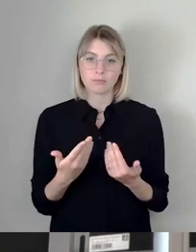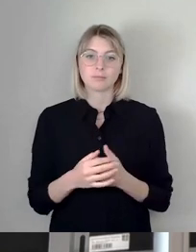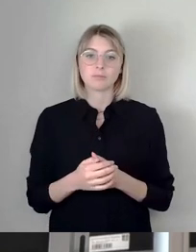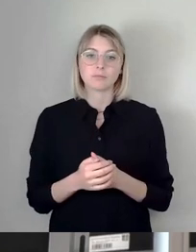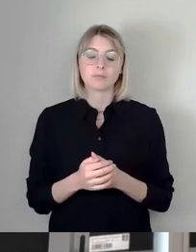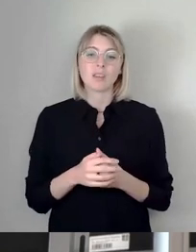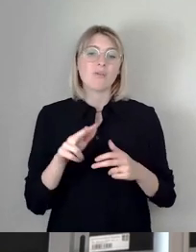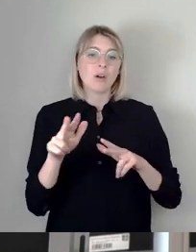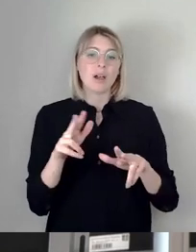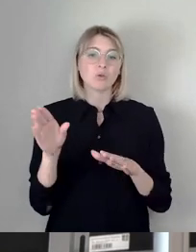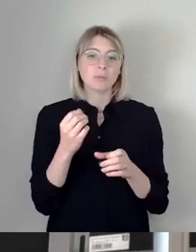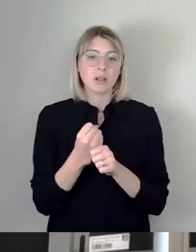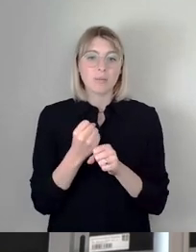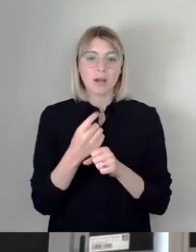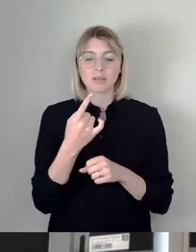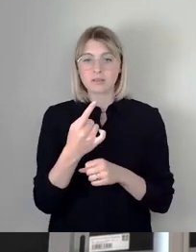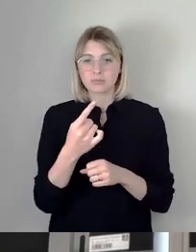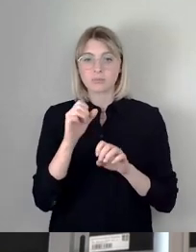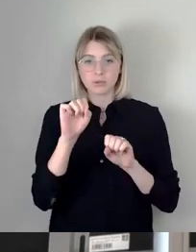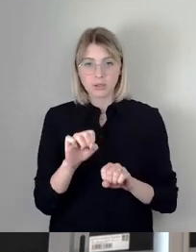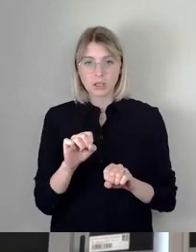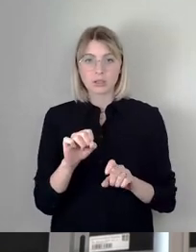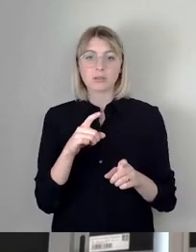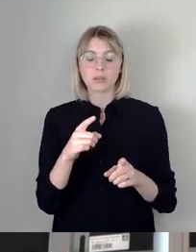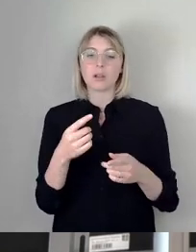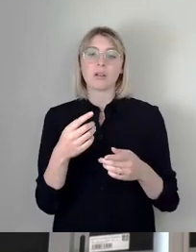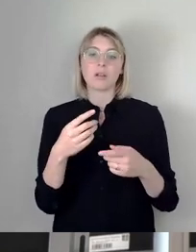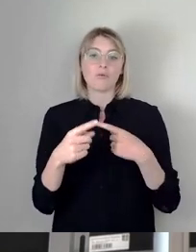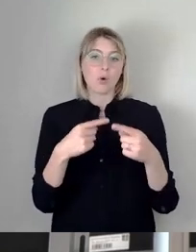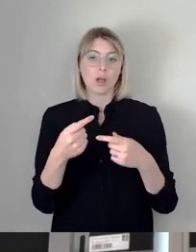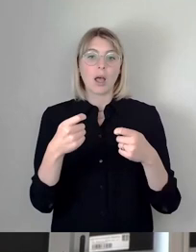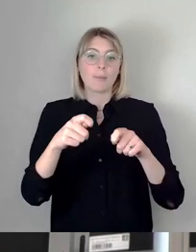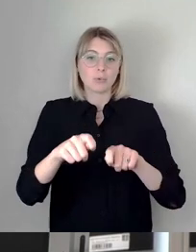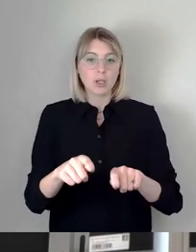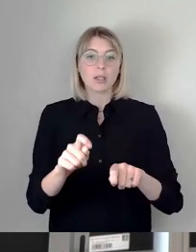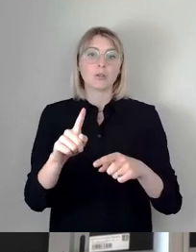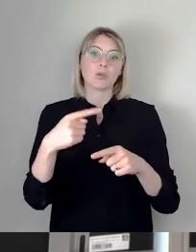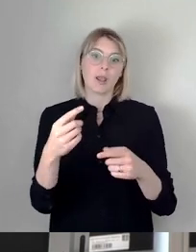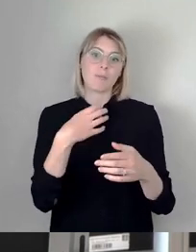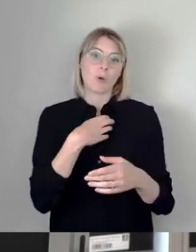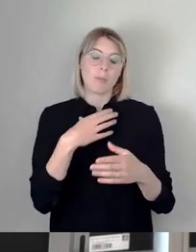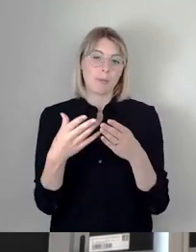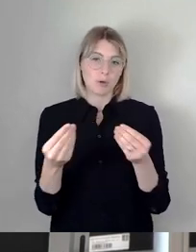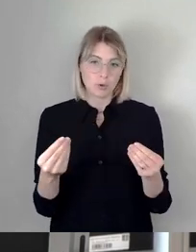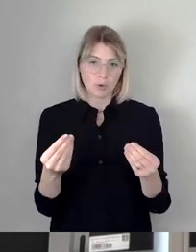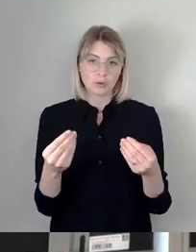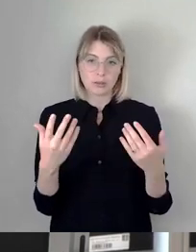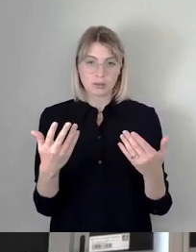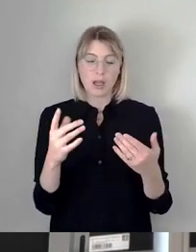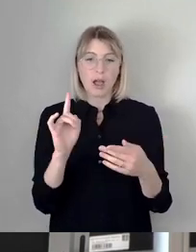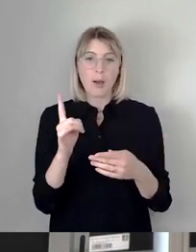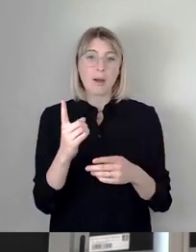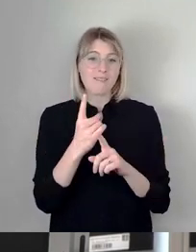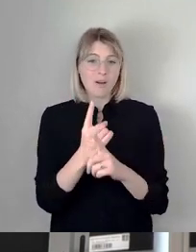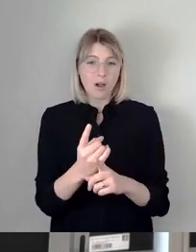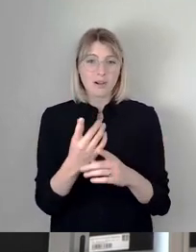Verwaltungsmitarbeiter in den städtischen Amtsstuben könnte dann diesen Vorgang abschließen und hätte dieses Problem gelöst. Die Folgen dieser Aufhebung wurden dabei allerdings nicht so